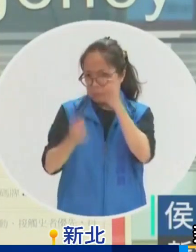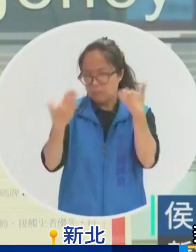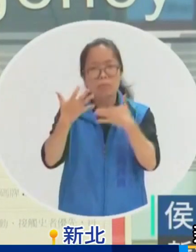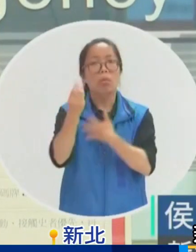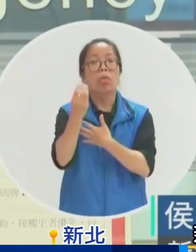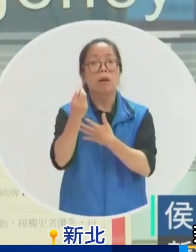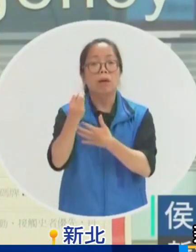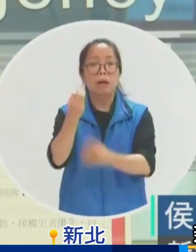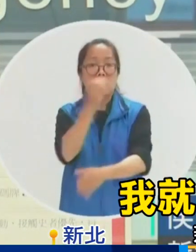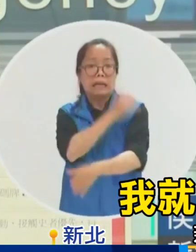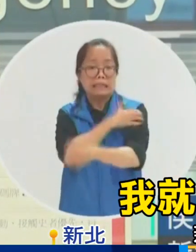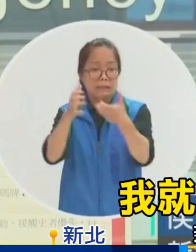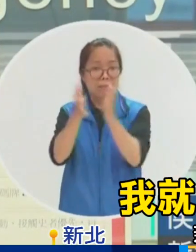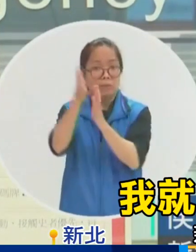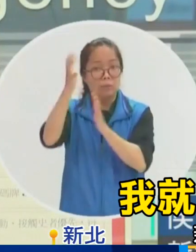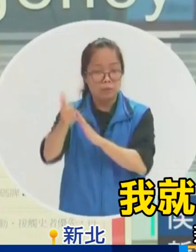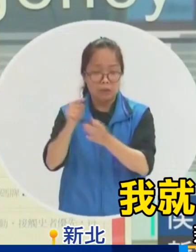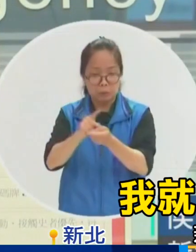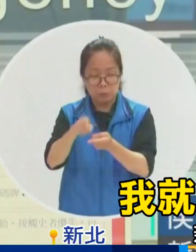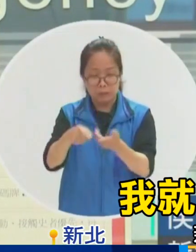陈部长对这个标准，